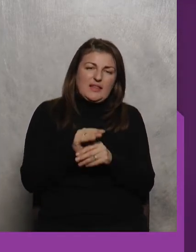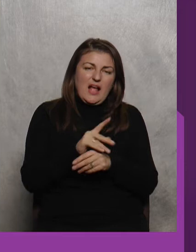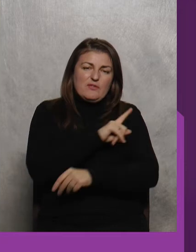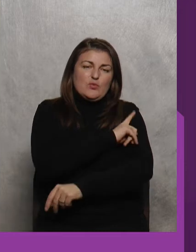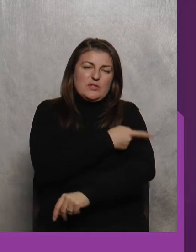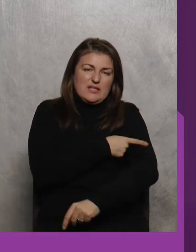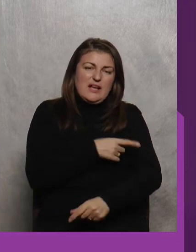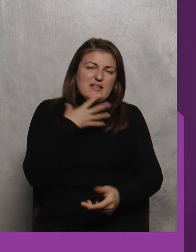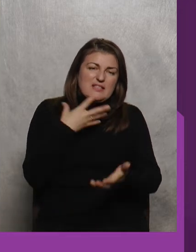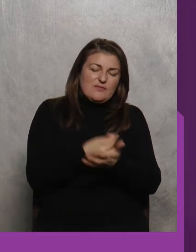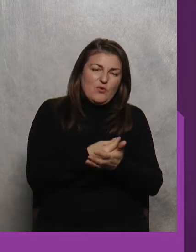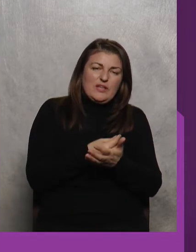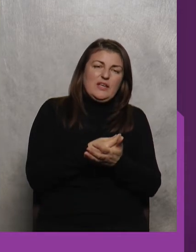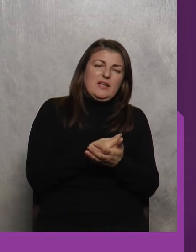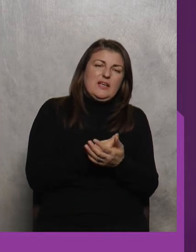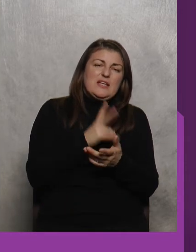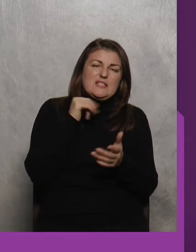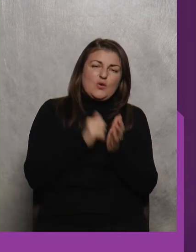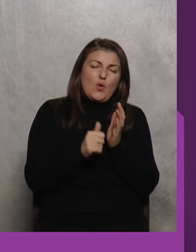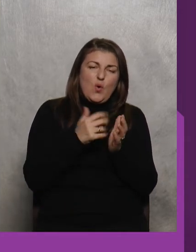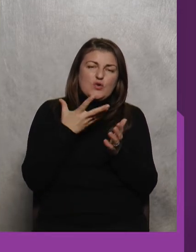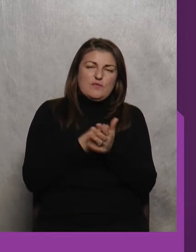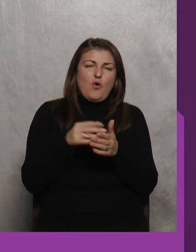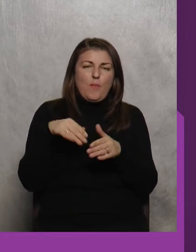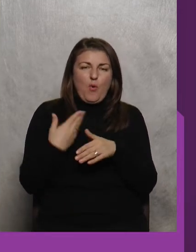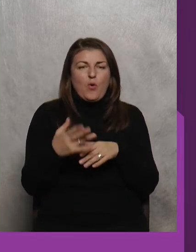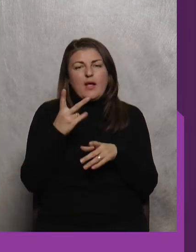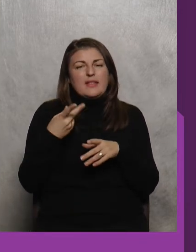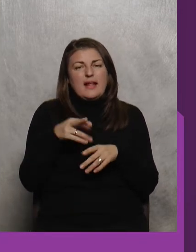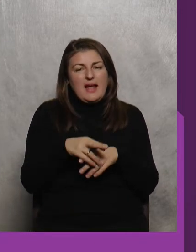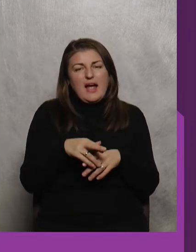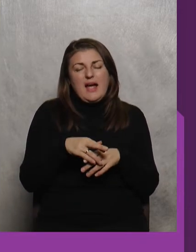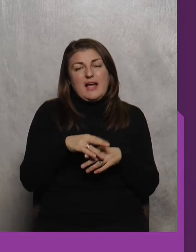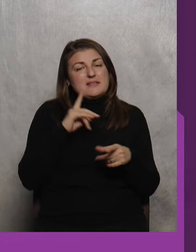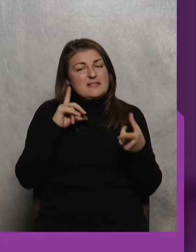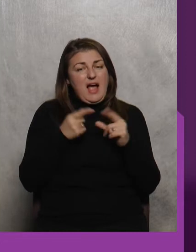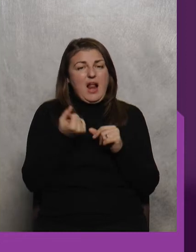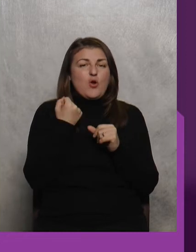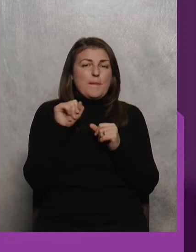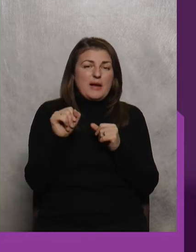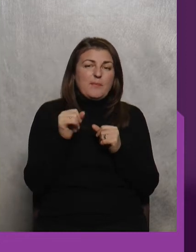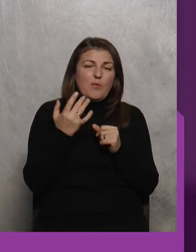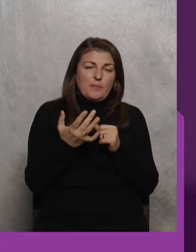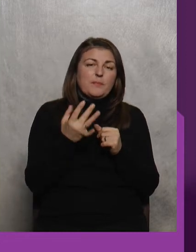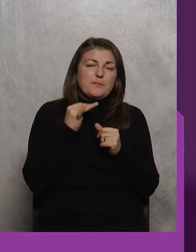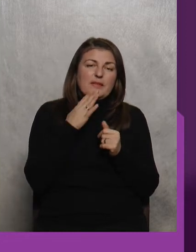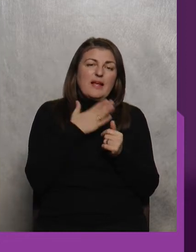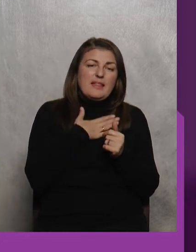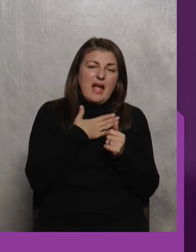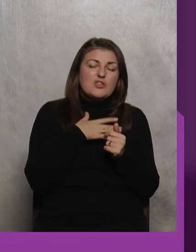зусилля свої, кожен зі свого боку для загальної перемоги. І